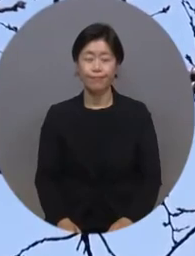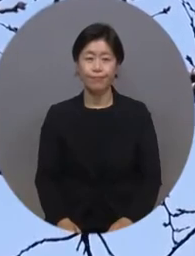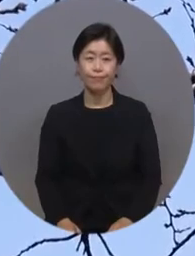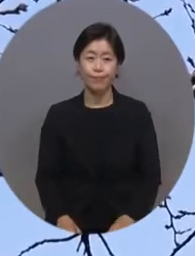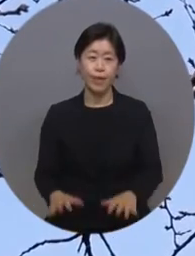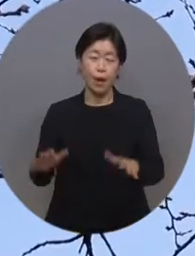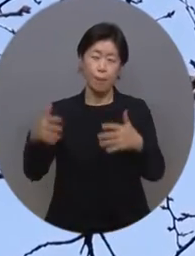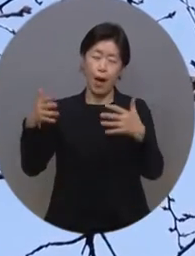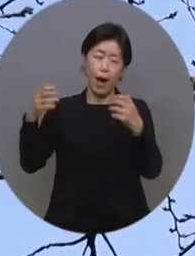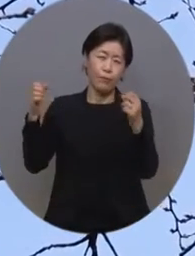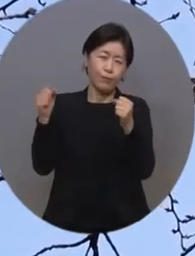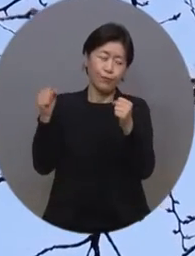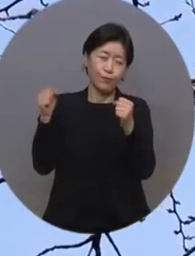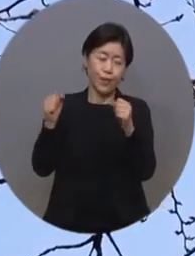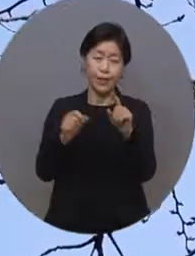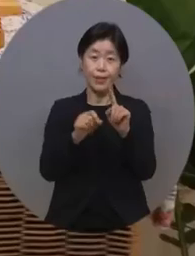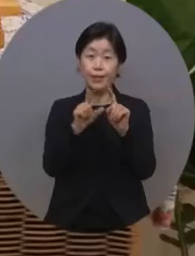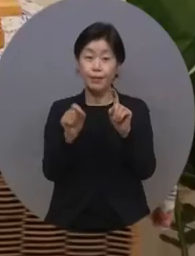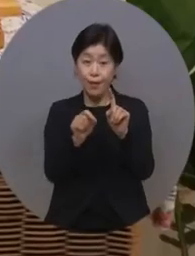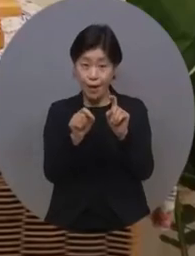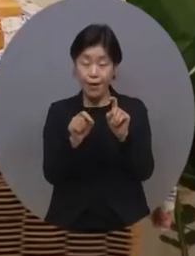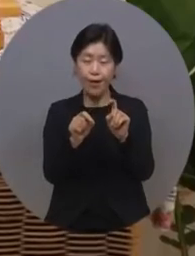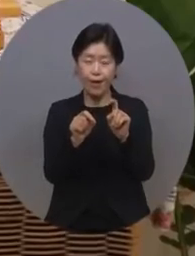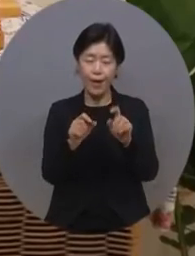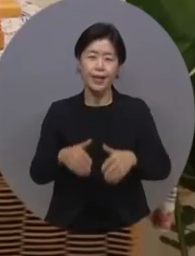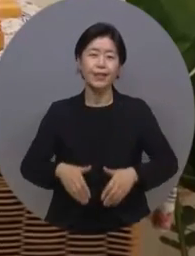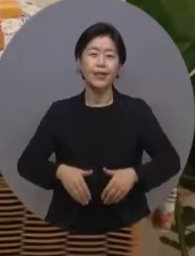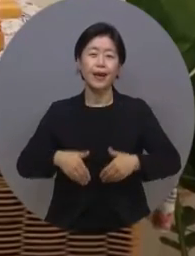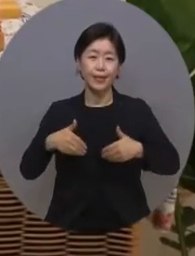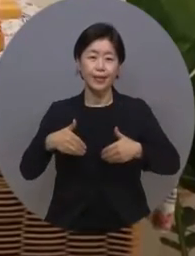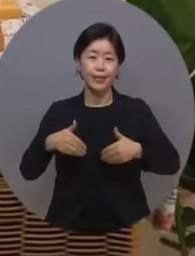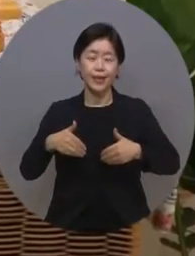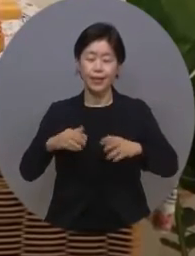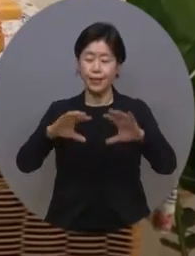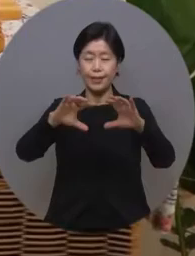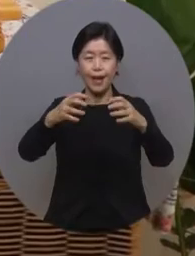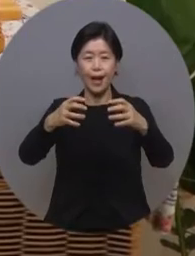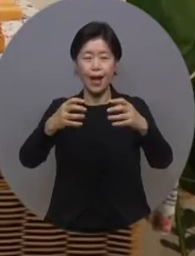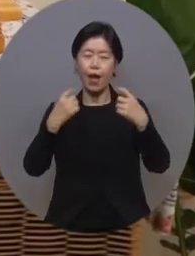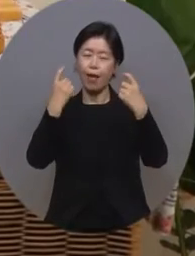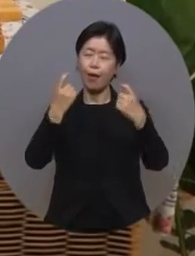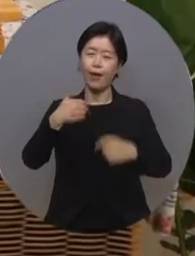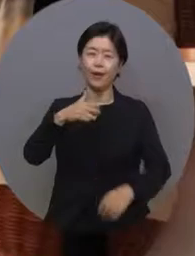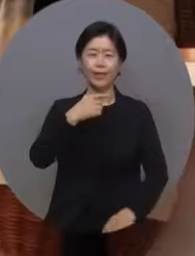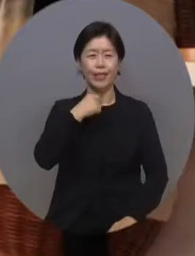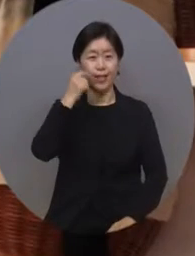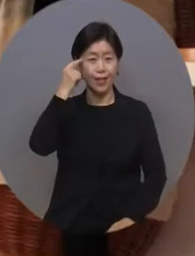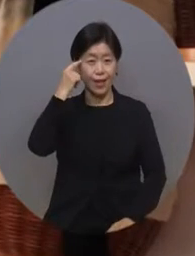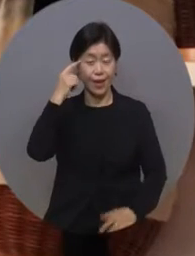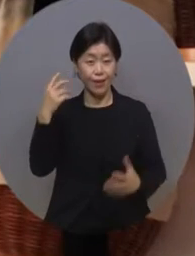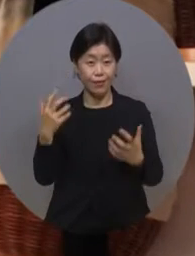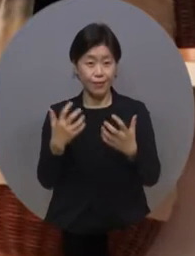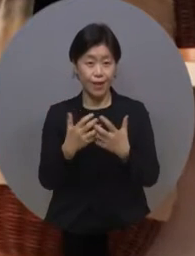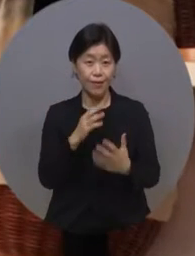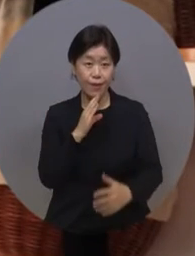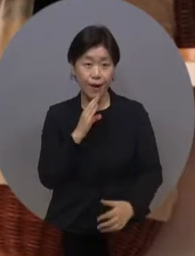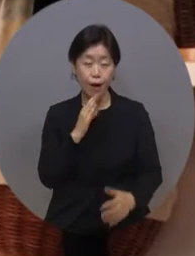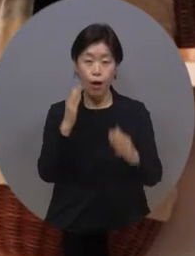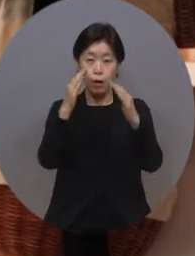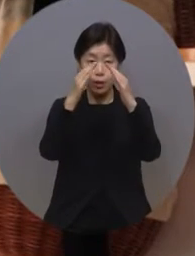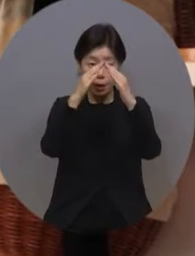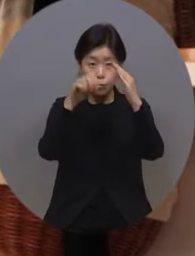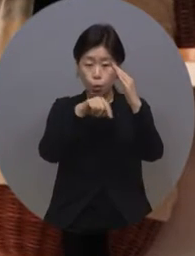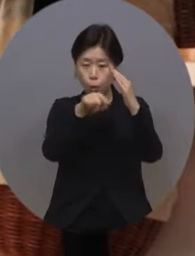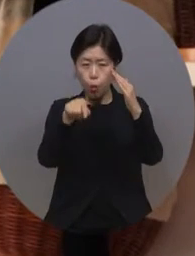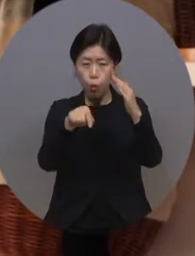찬바람이 솔솔 부는 11월. 따뜻한 나라로 여행을 떠나고 싶은 요즘, 집안 가득 이국적인